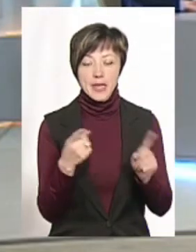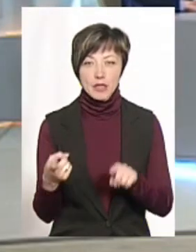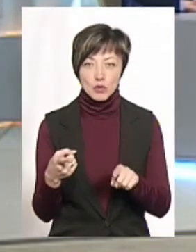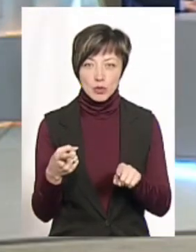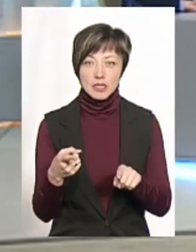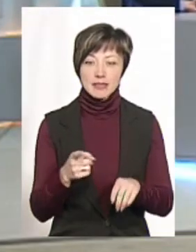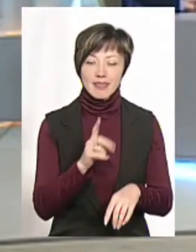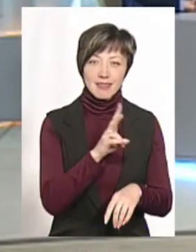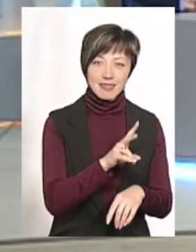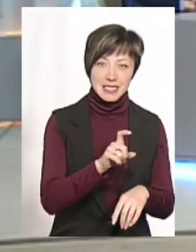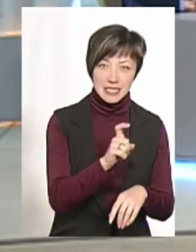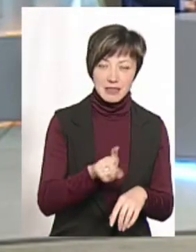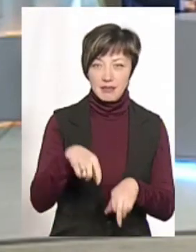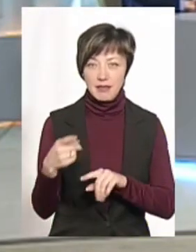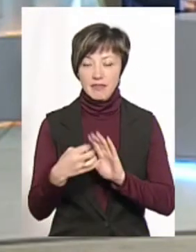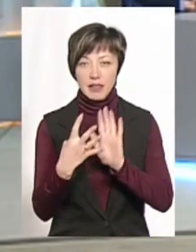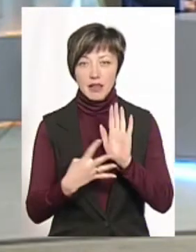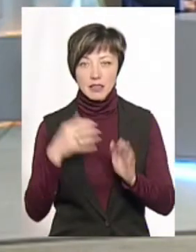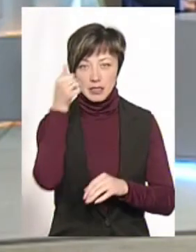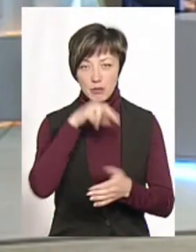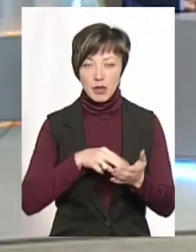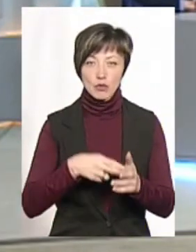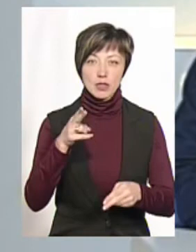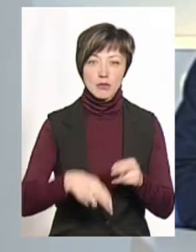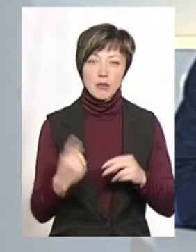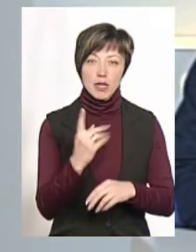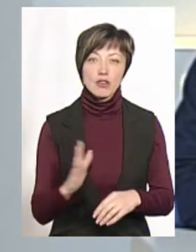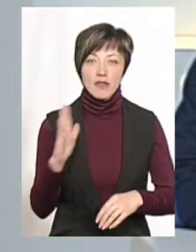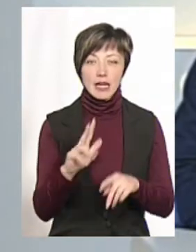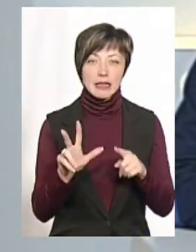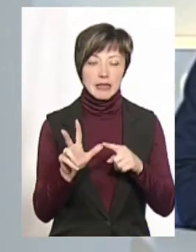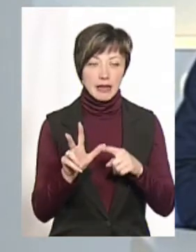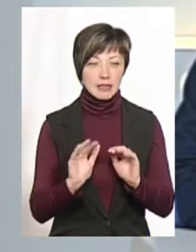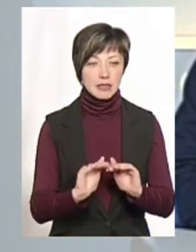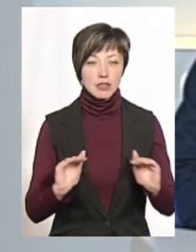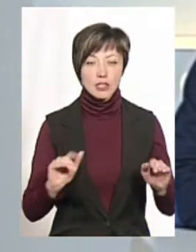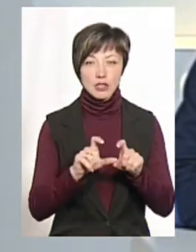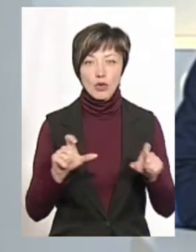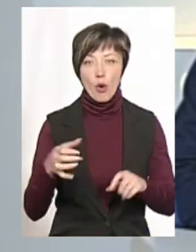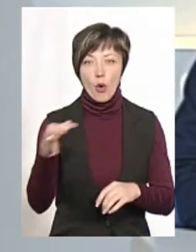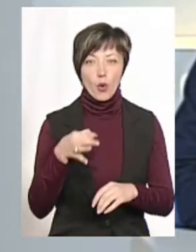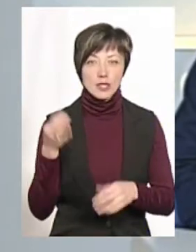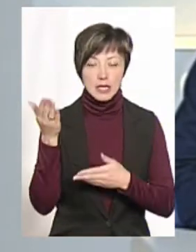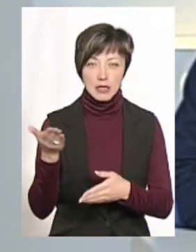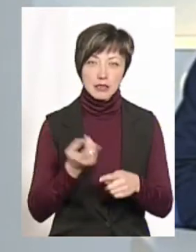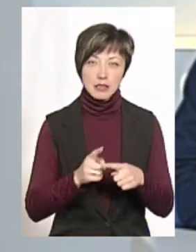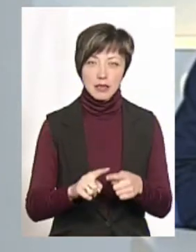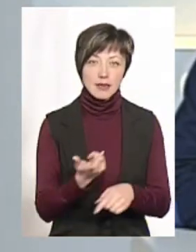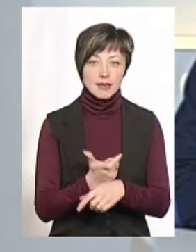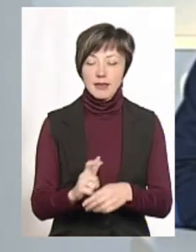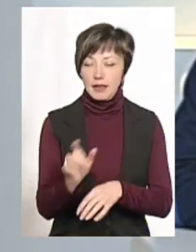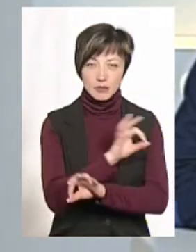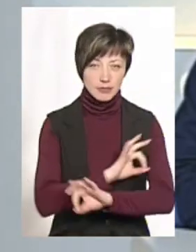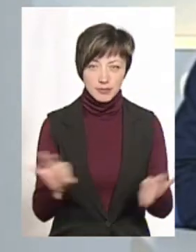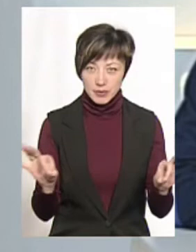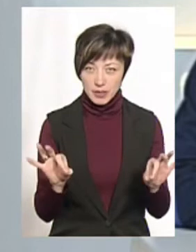ЗНА, так от на 2019 рік ми плануємо завершити до 1 вересня третій дитячий садочок в мікрорайоні Озерний. Це буде найкрутіший